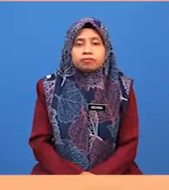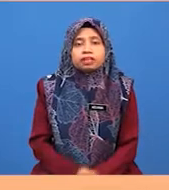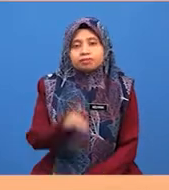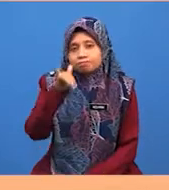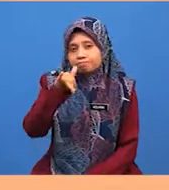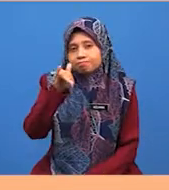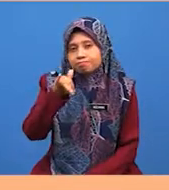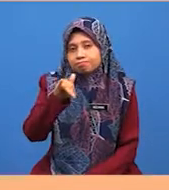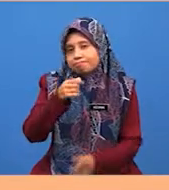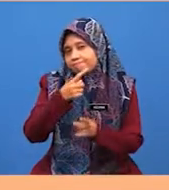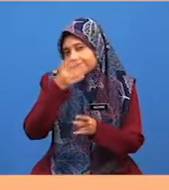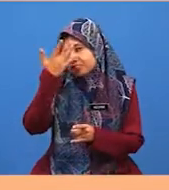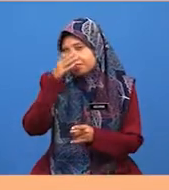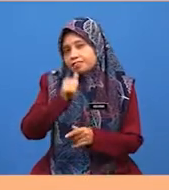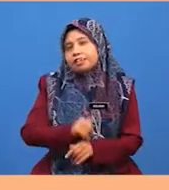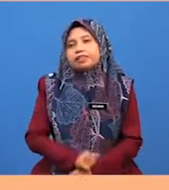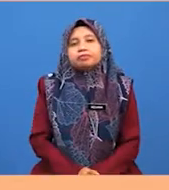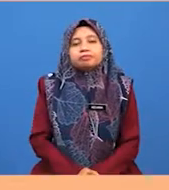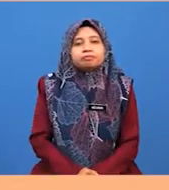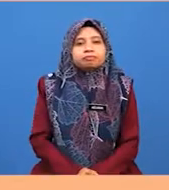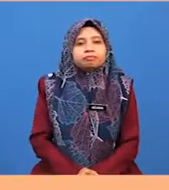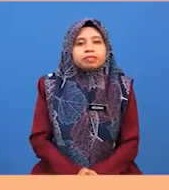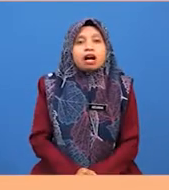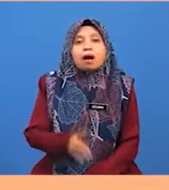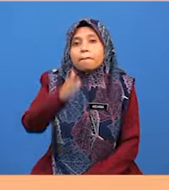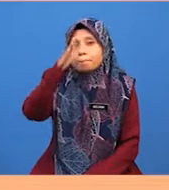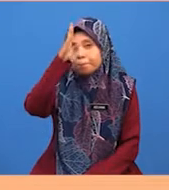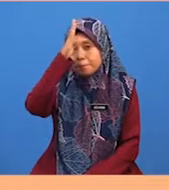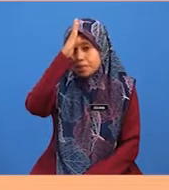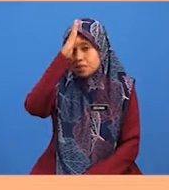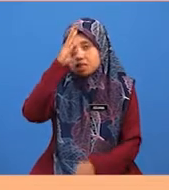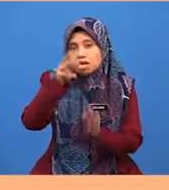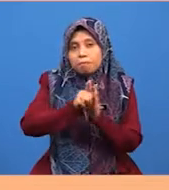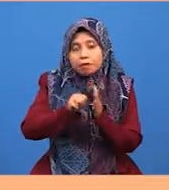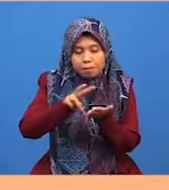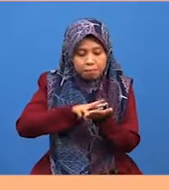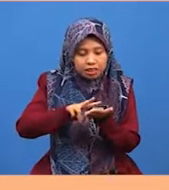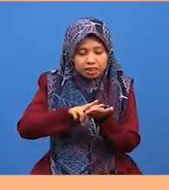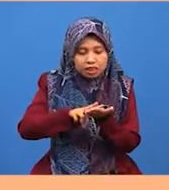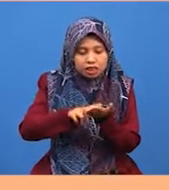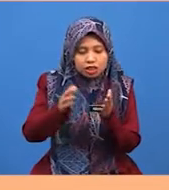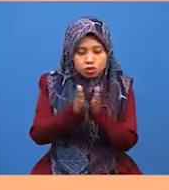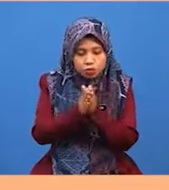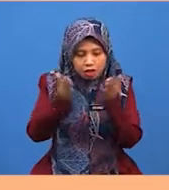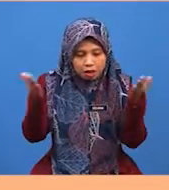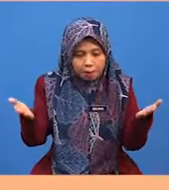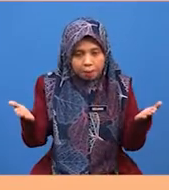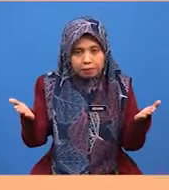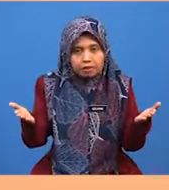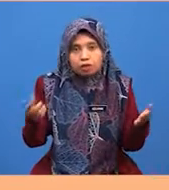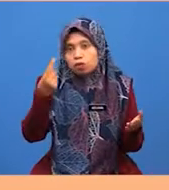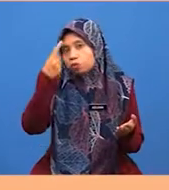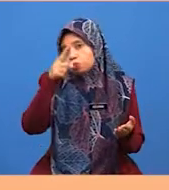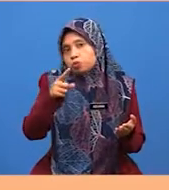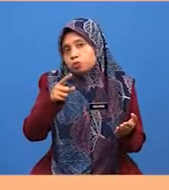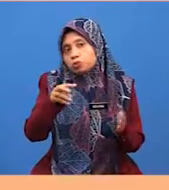Ya, tepat sekali. Bapa membaca surat khabar